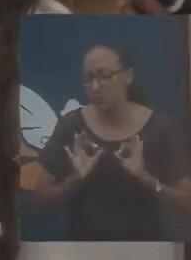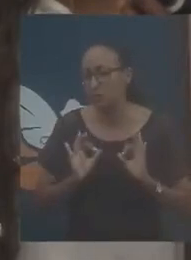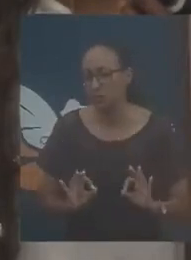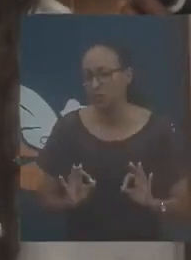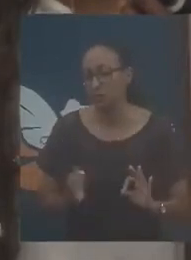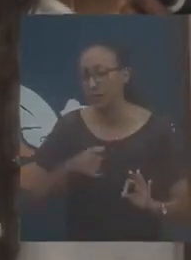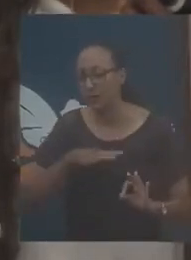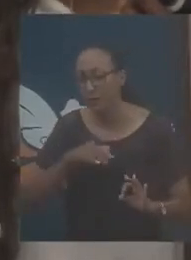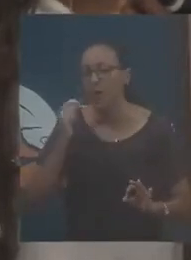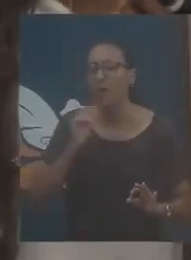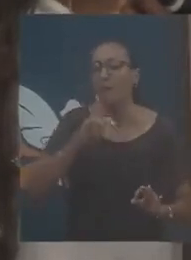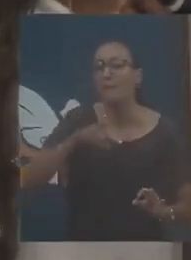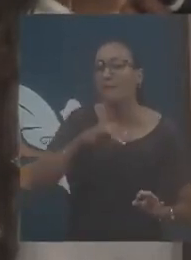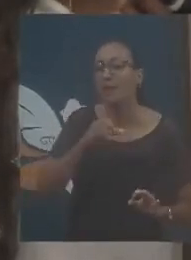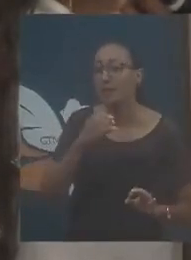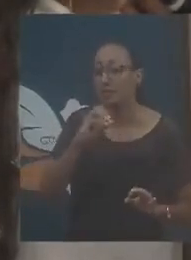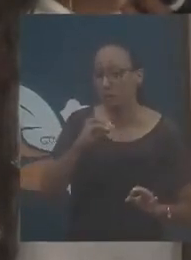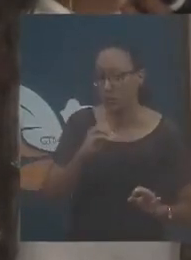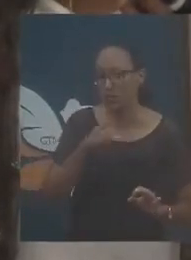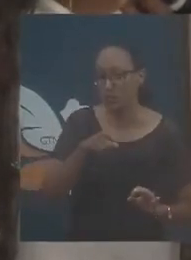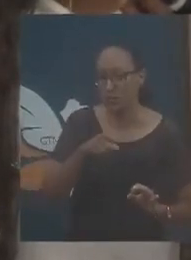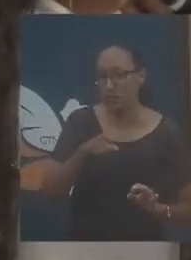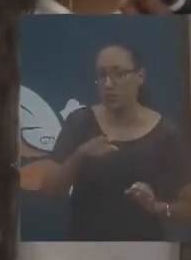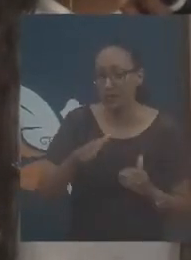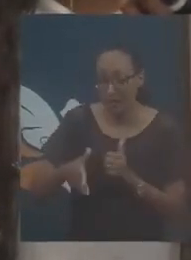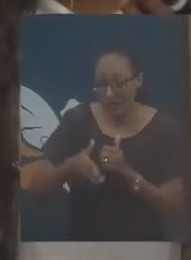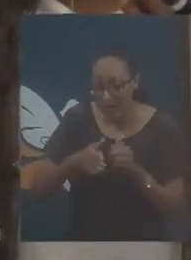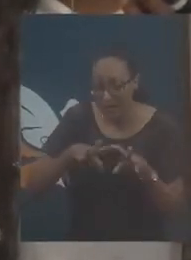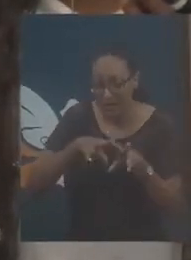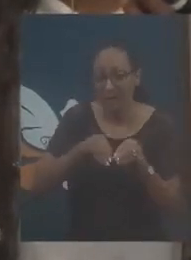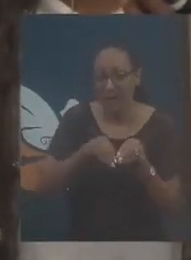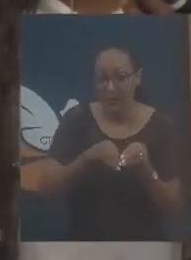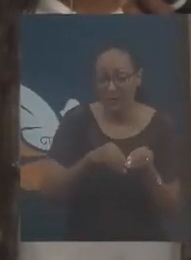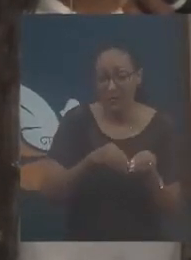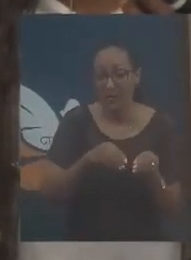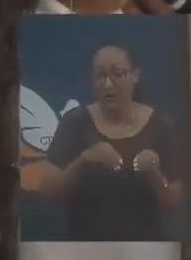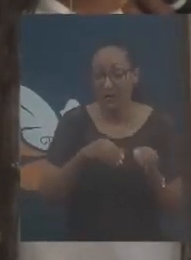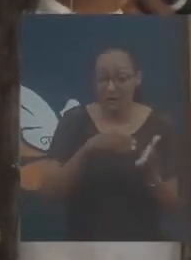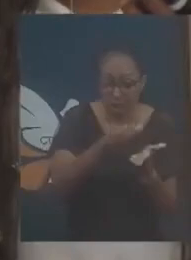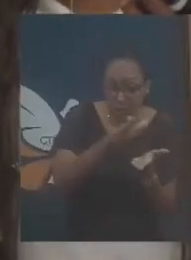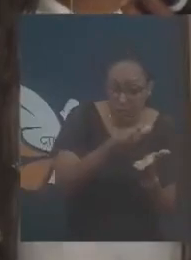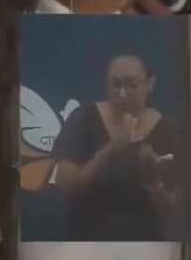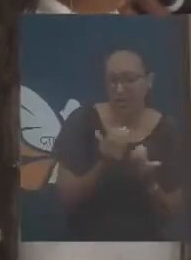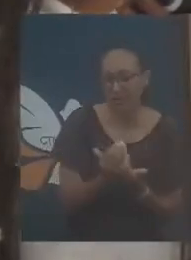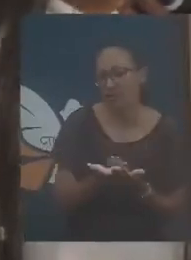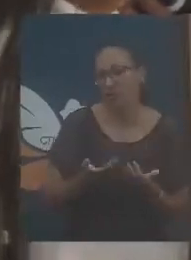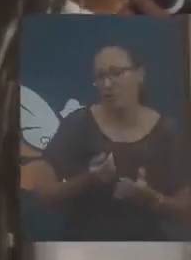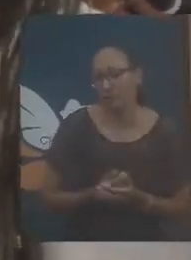Hervé Pinto a des familles qui sont sous le coup d'expulsion qui l'attendent. Merci beaucoup.